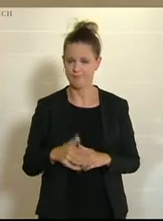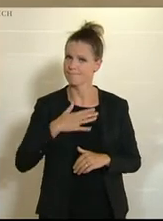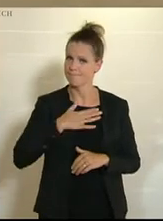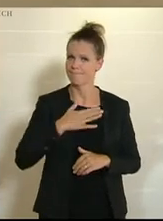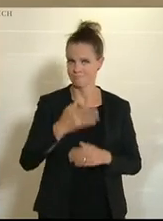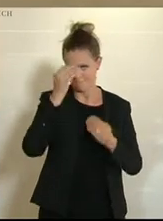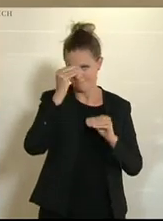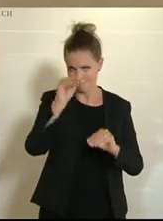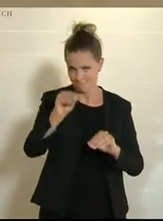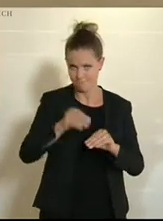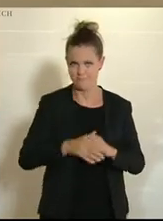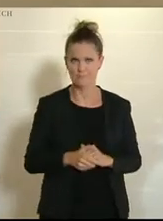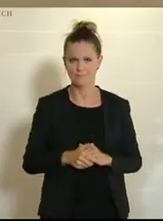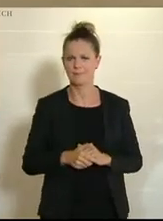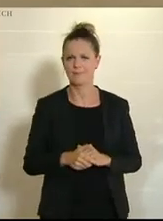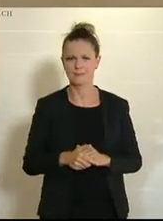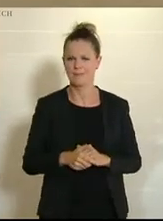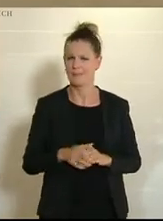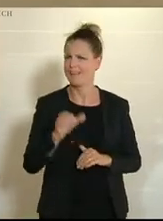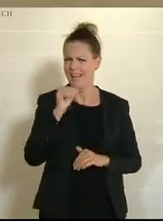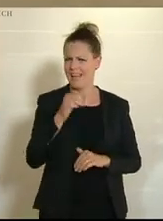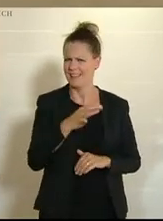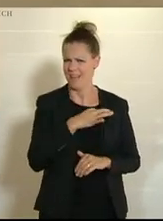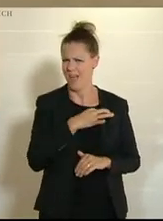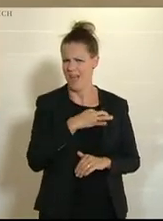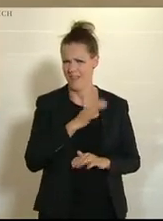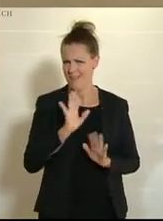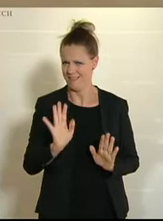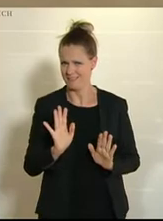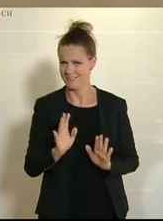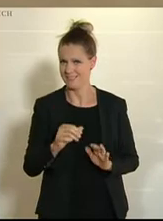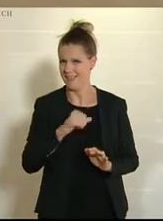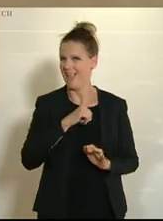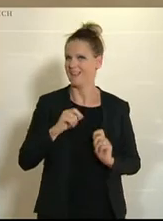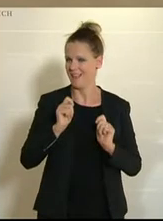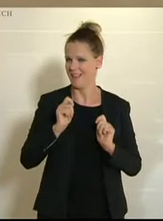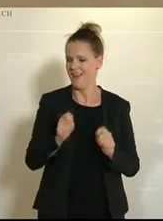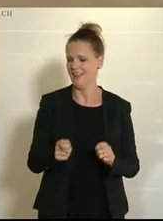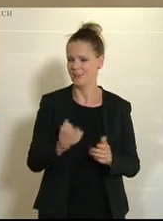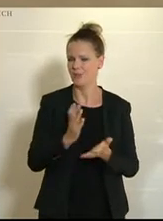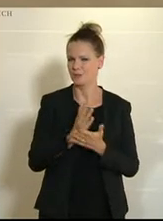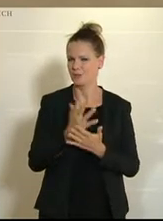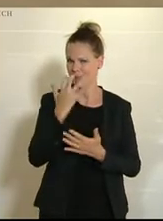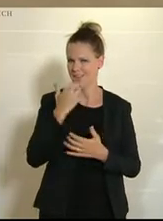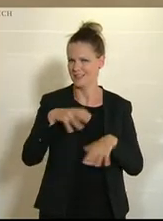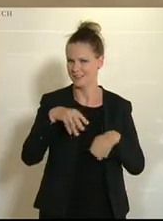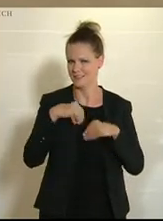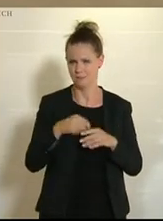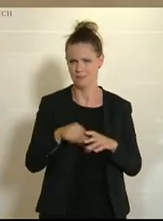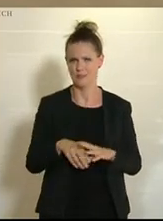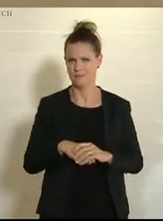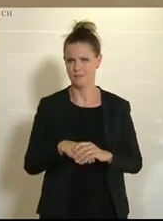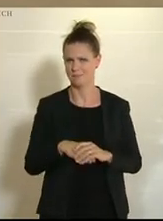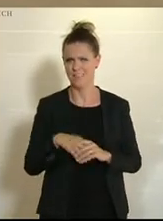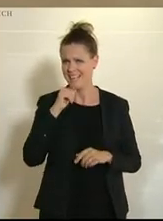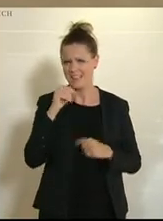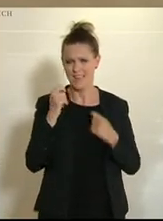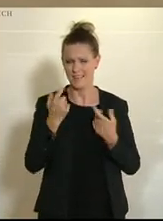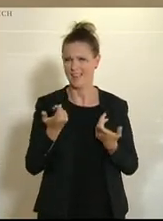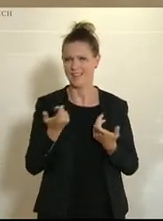trotzdem sagen, Sie brauchen keine Angst haben, dass wir unsere eigenen Anträge nicht ernst nehmen. Und Sie brauchen auch